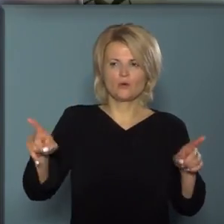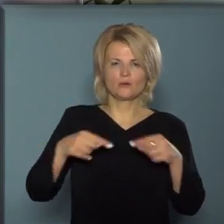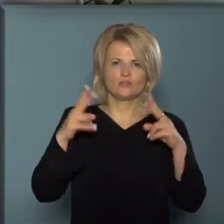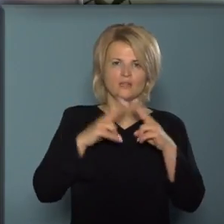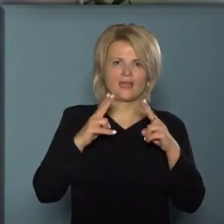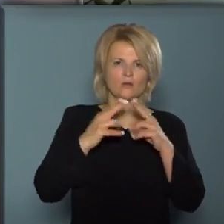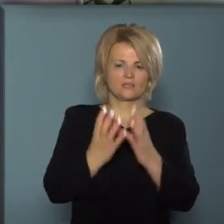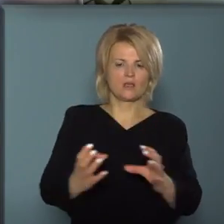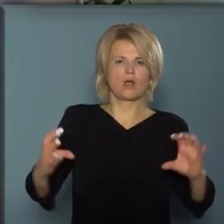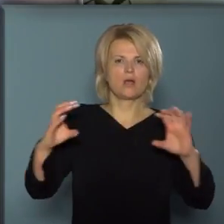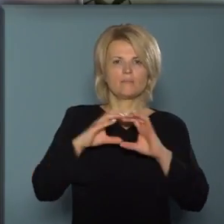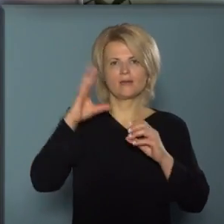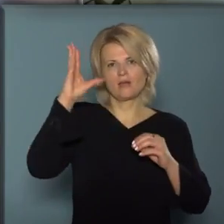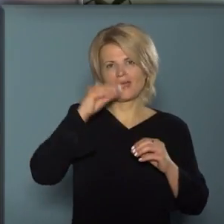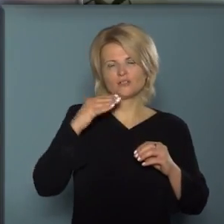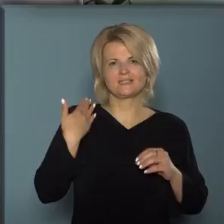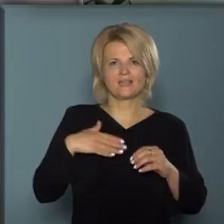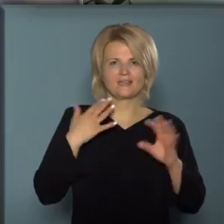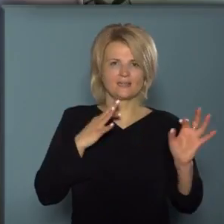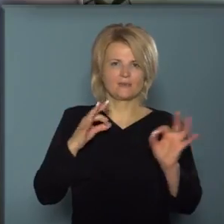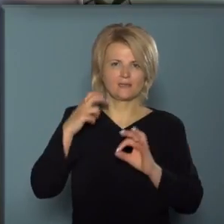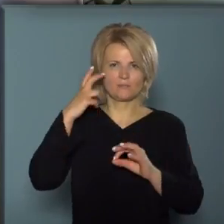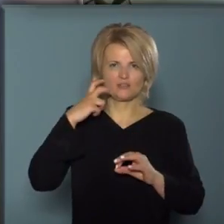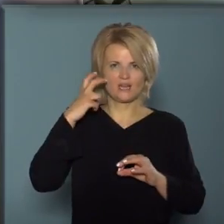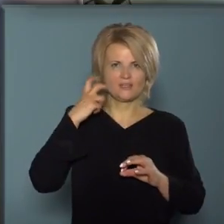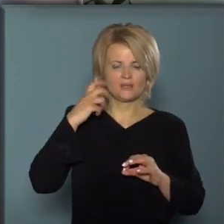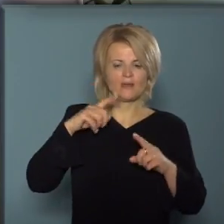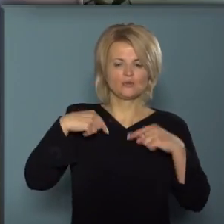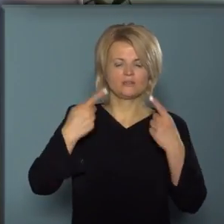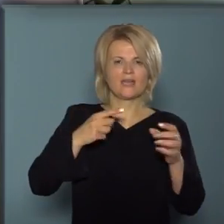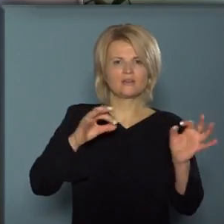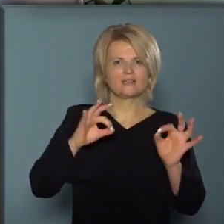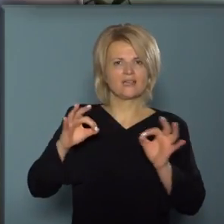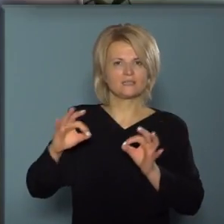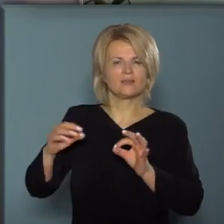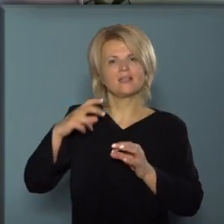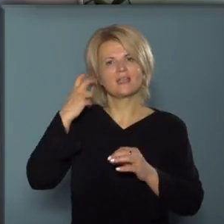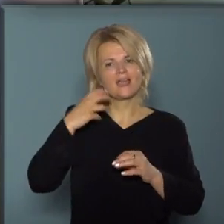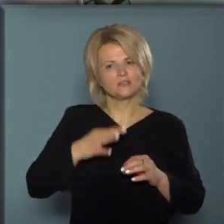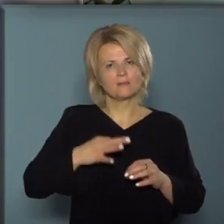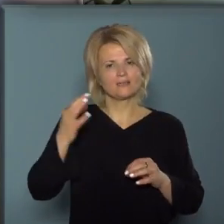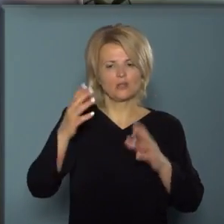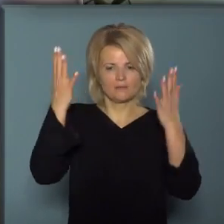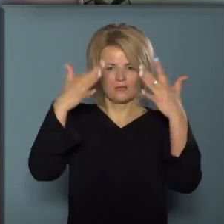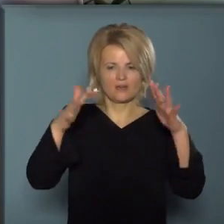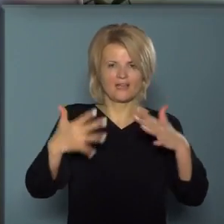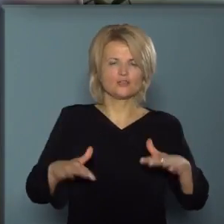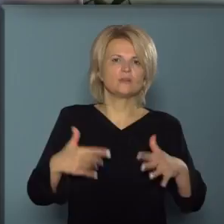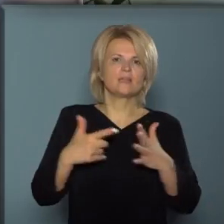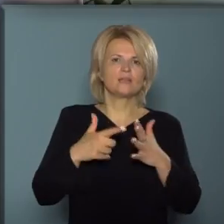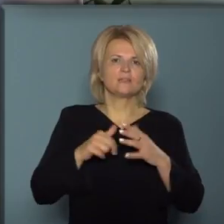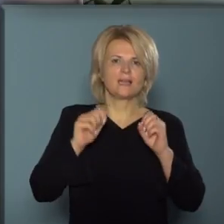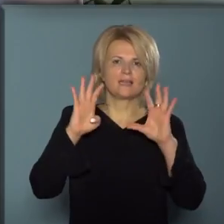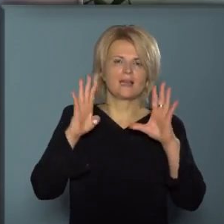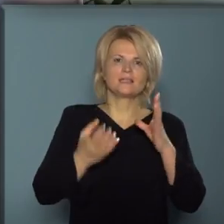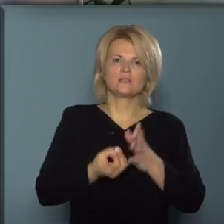és kamaraestet szeretnénk megrendezni itt Pest Erzsébeten. Majd pedig a rendezvények sorában Erzsébet nap, karácsony, stb. És